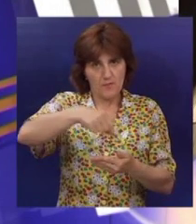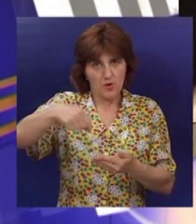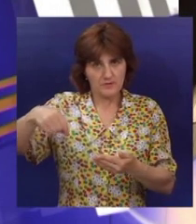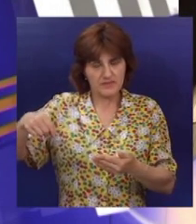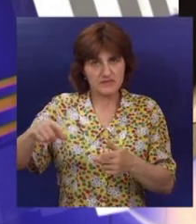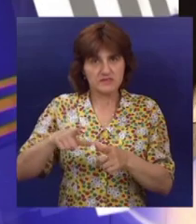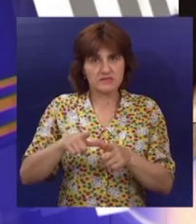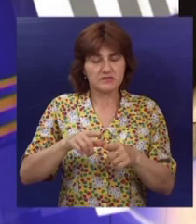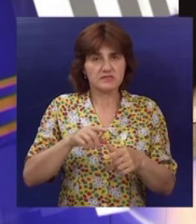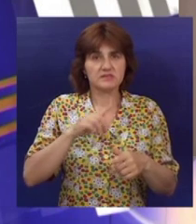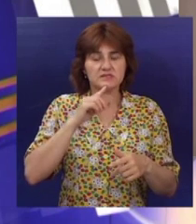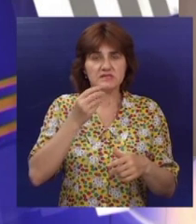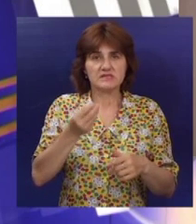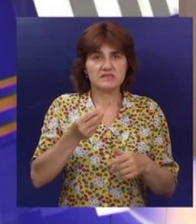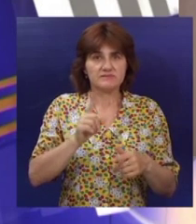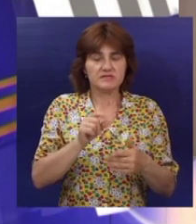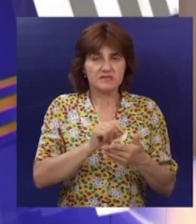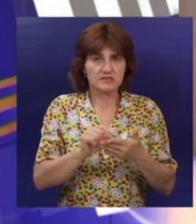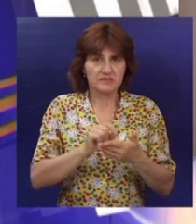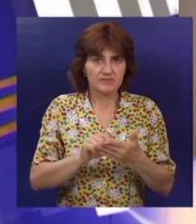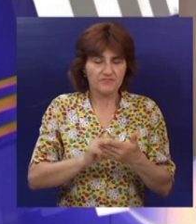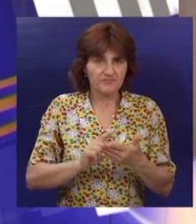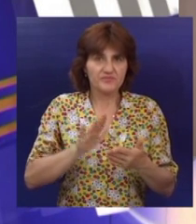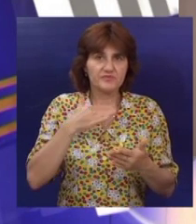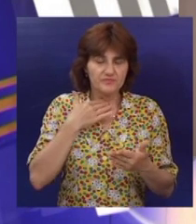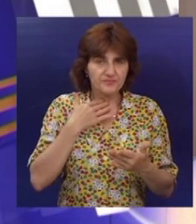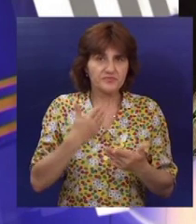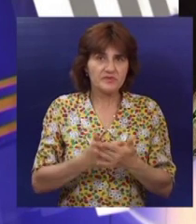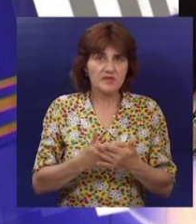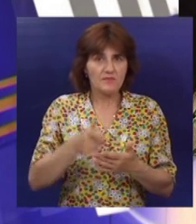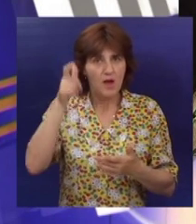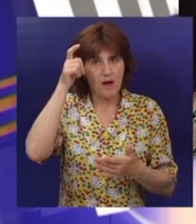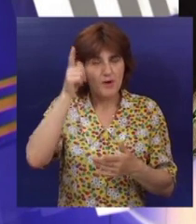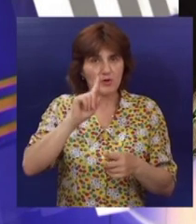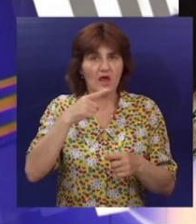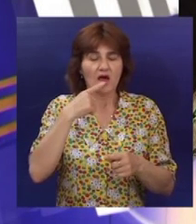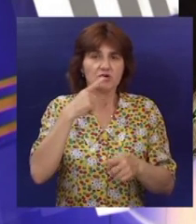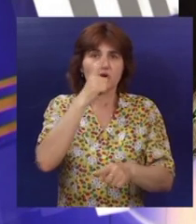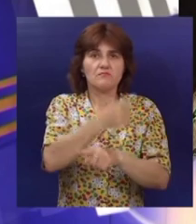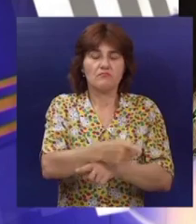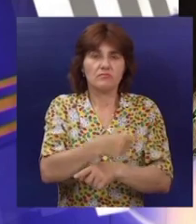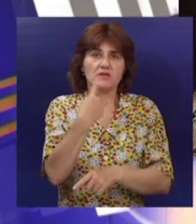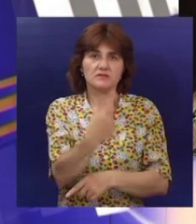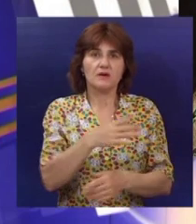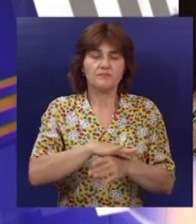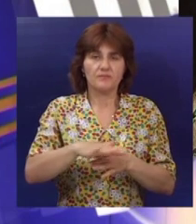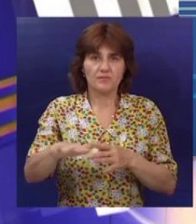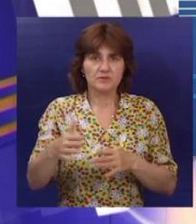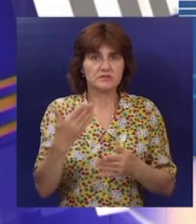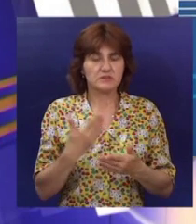ulaskom DSS-a u vlast Lista za Srbiju se nije raspala, a toj stranci nije sugerisano iz Beograda da ne ulazi u